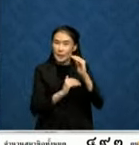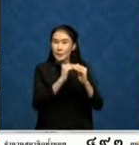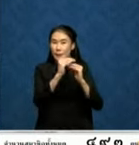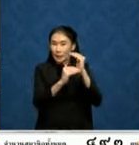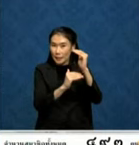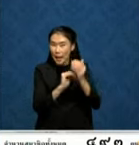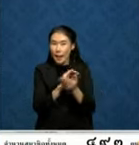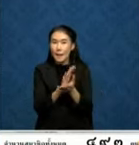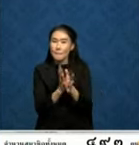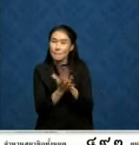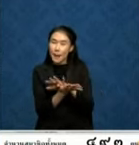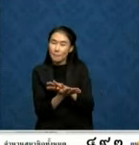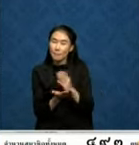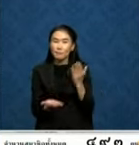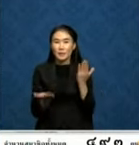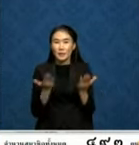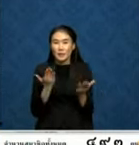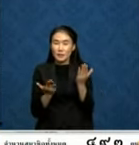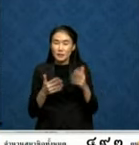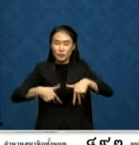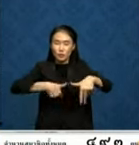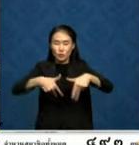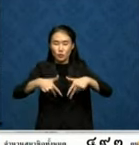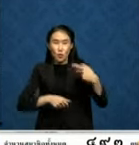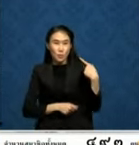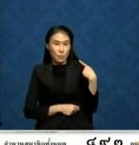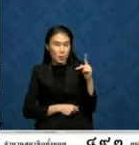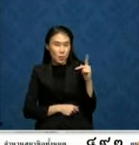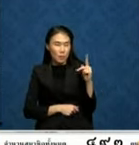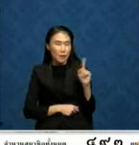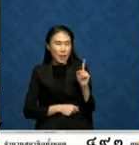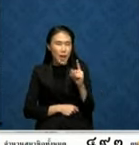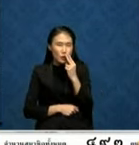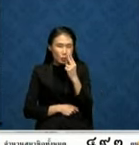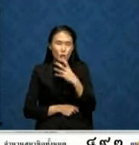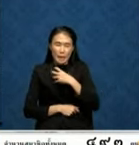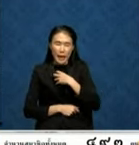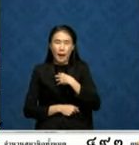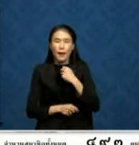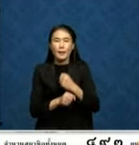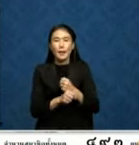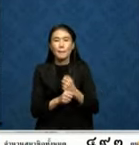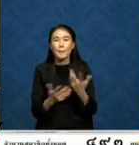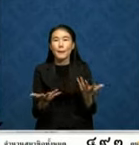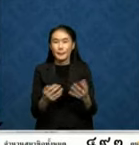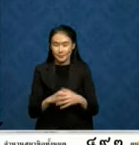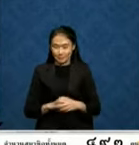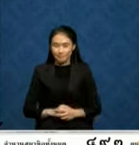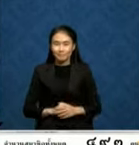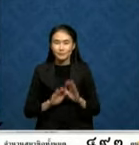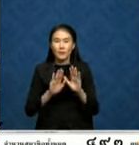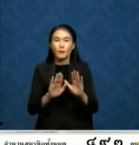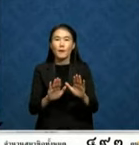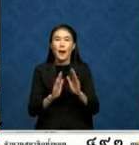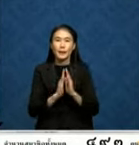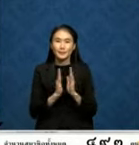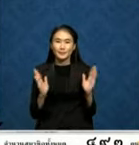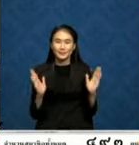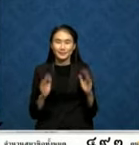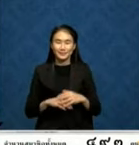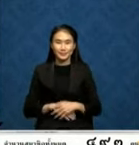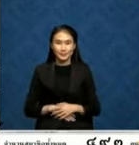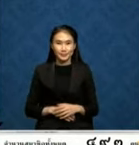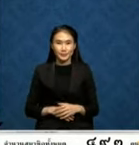าหรือเปลี่ยนแปลงหรือพี่น้องประชาชนได้ผลประโยชน์ผลลัพธ์ที่เป็นรูปธรรมอย่างไรนะครับก็ฝากเพียงเท่านี้ขอบคุณท่านประธาน